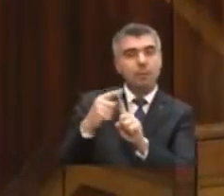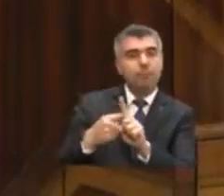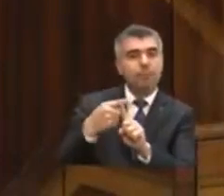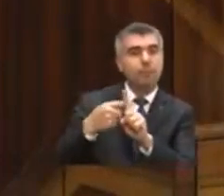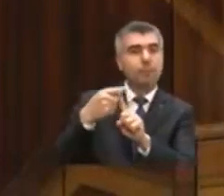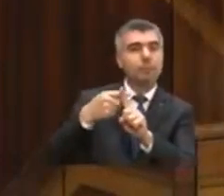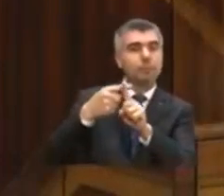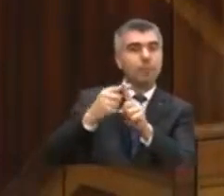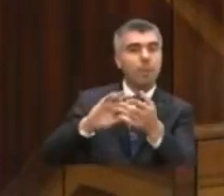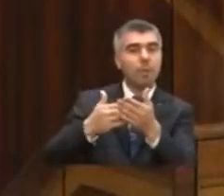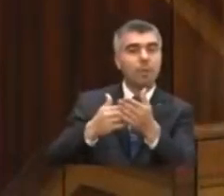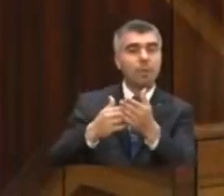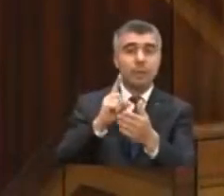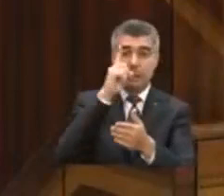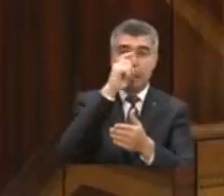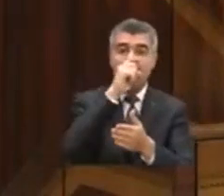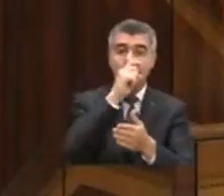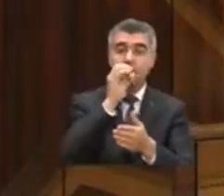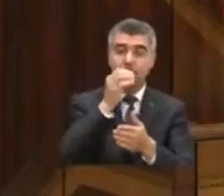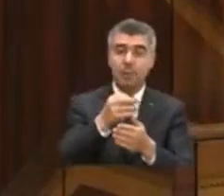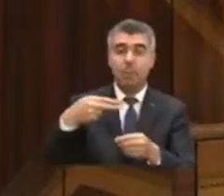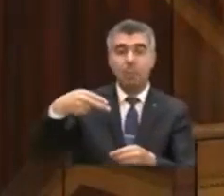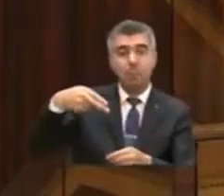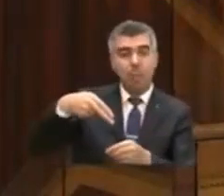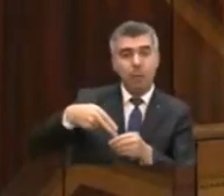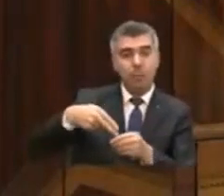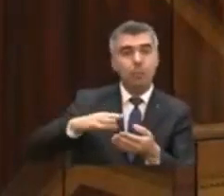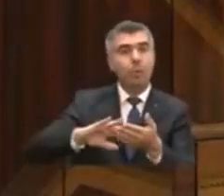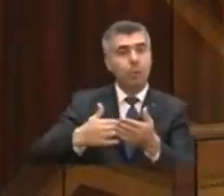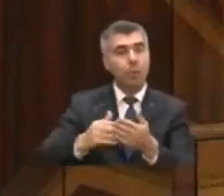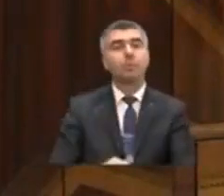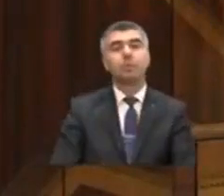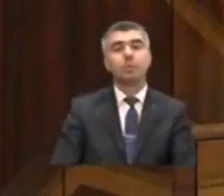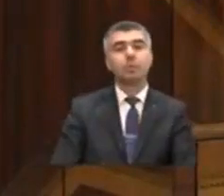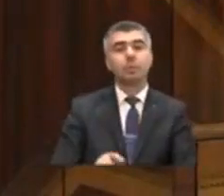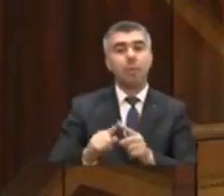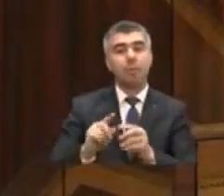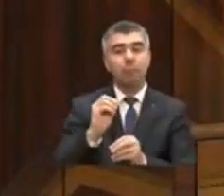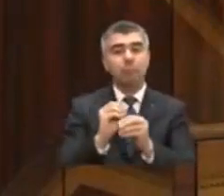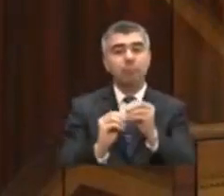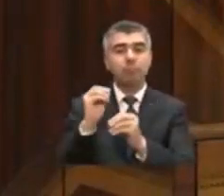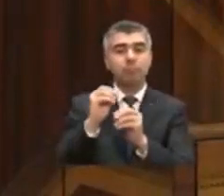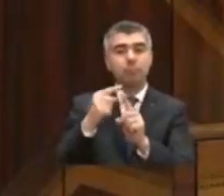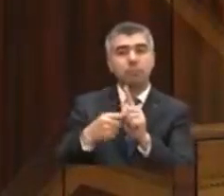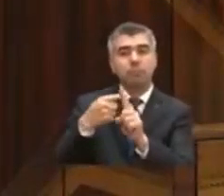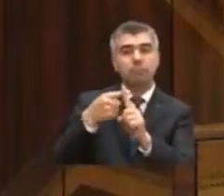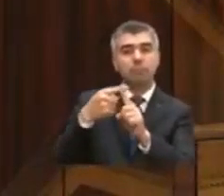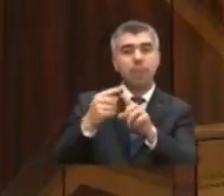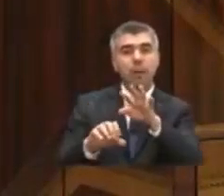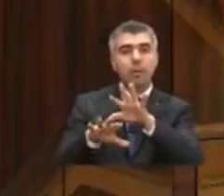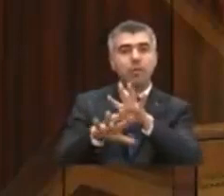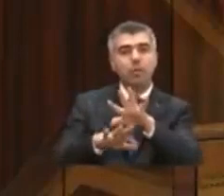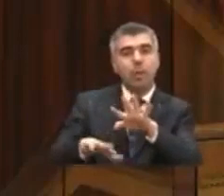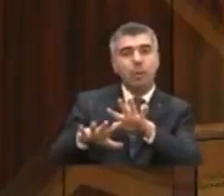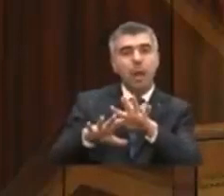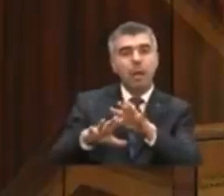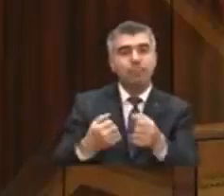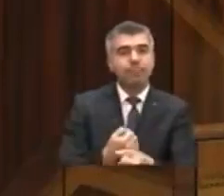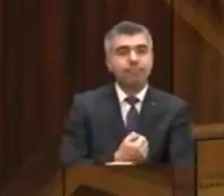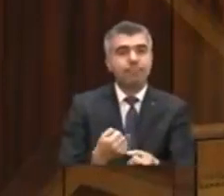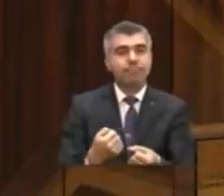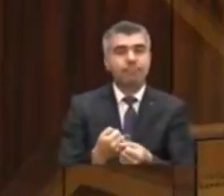المواد الاستهلاكية الأساسية والمحروقات وتفاقم الفوارق الاجتماعية والمجالية.